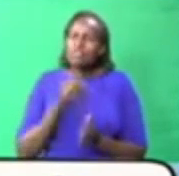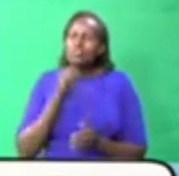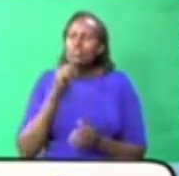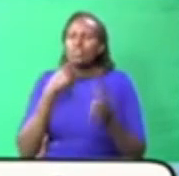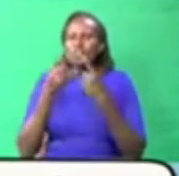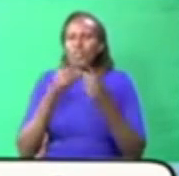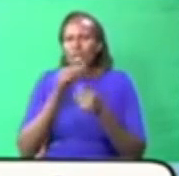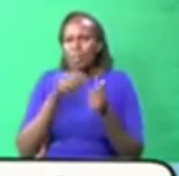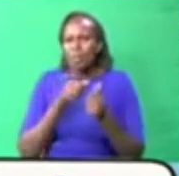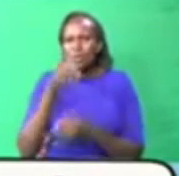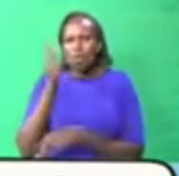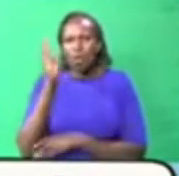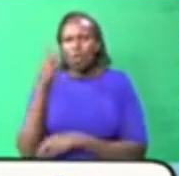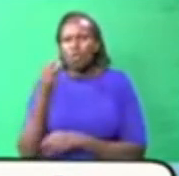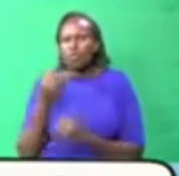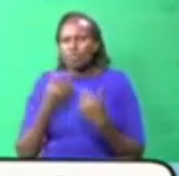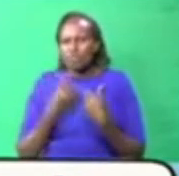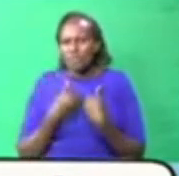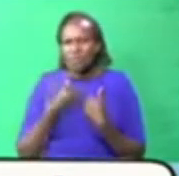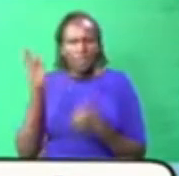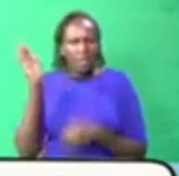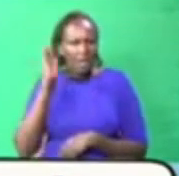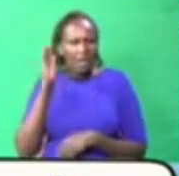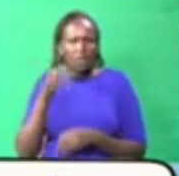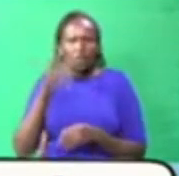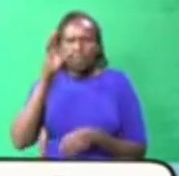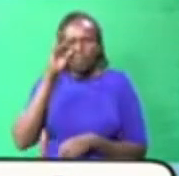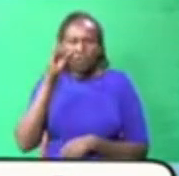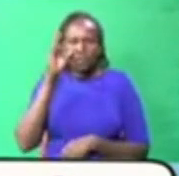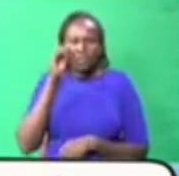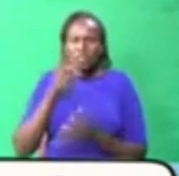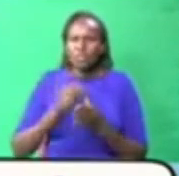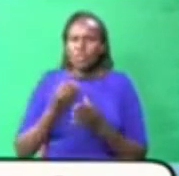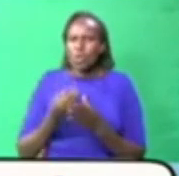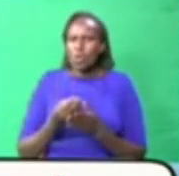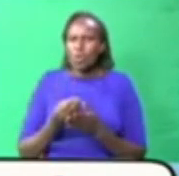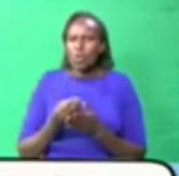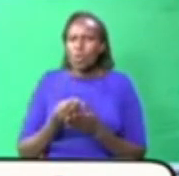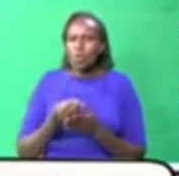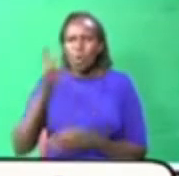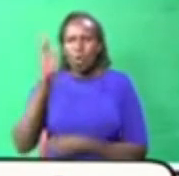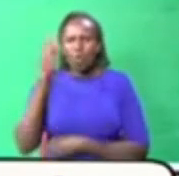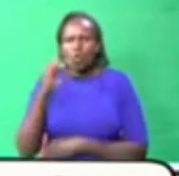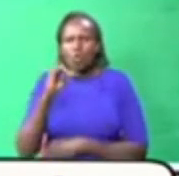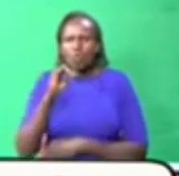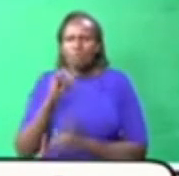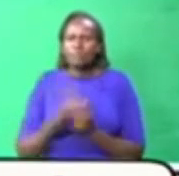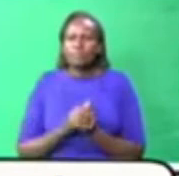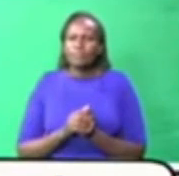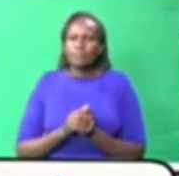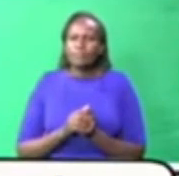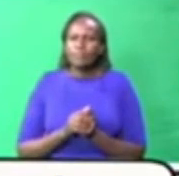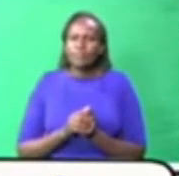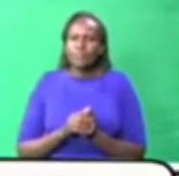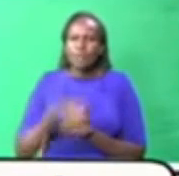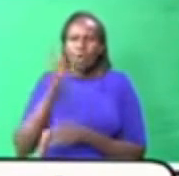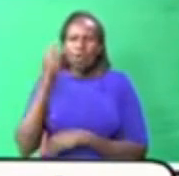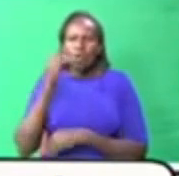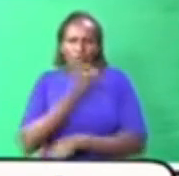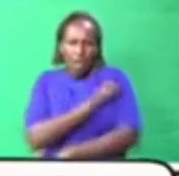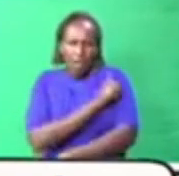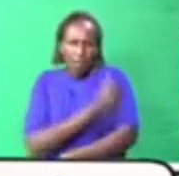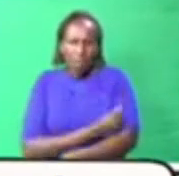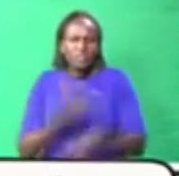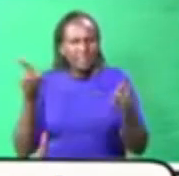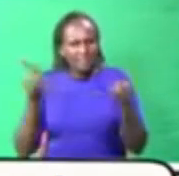God we had, of the God of Moses, of the God of Elijah, of the God of the apostles. He is the